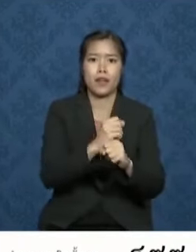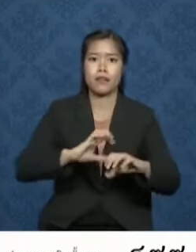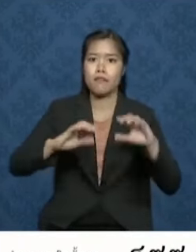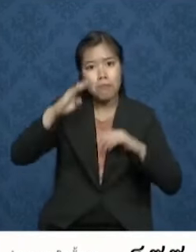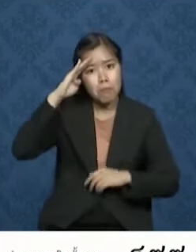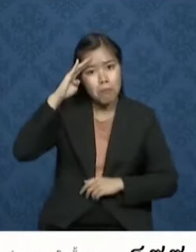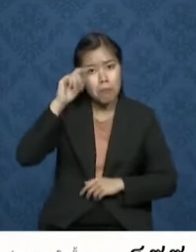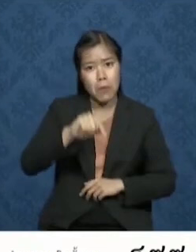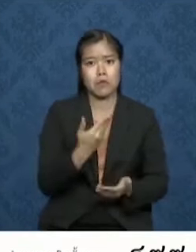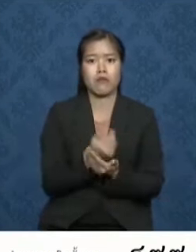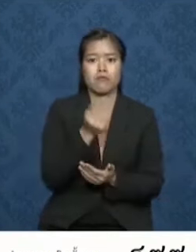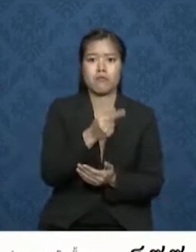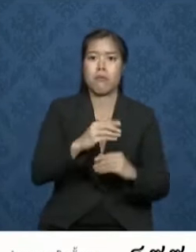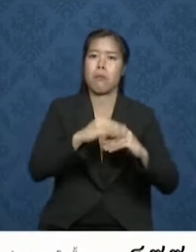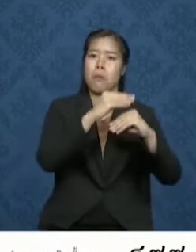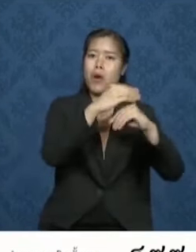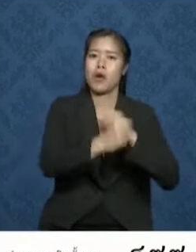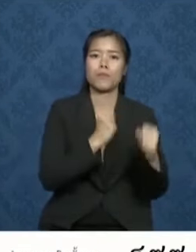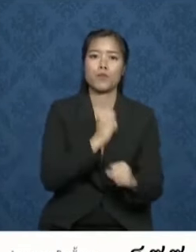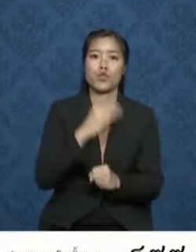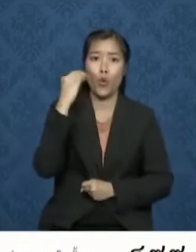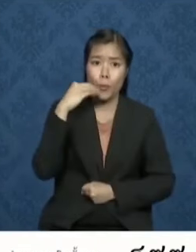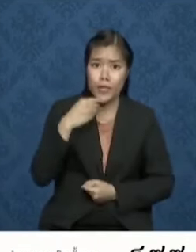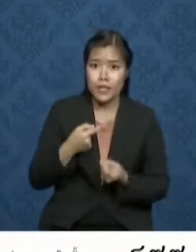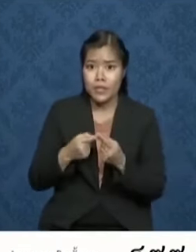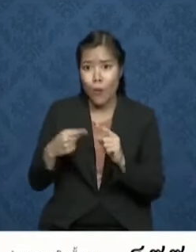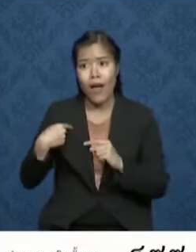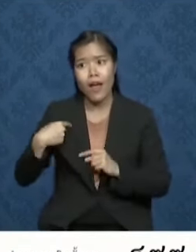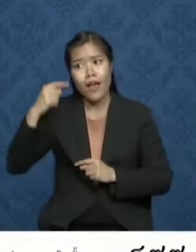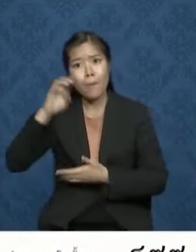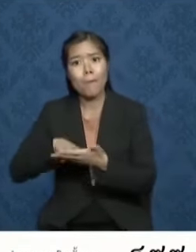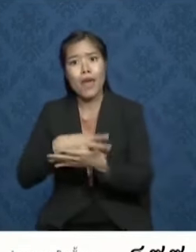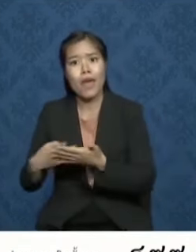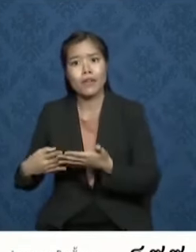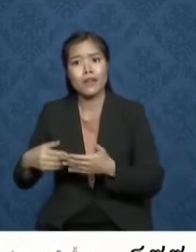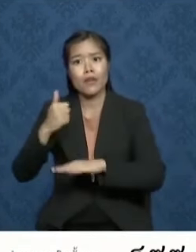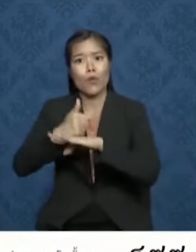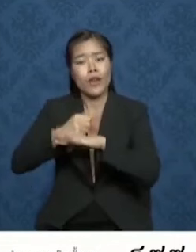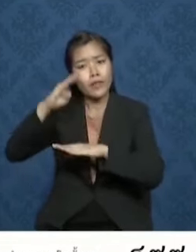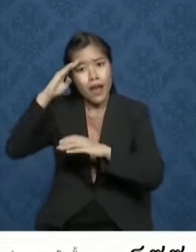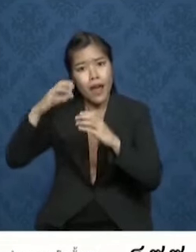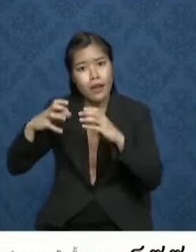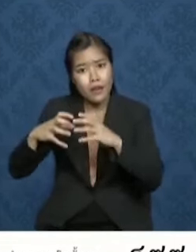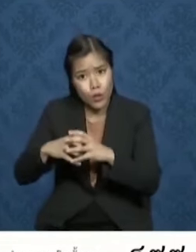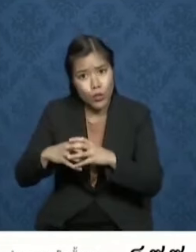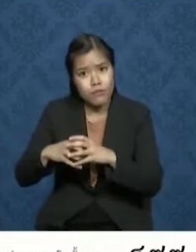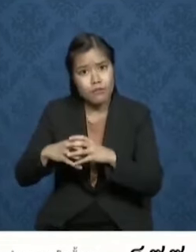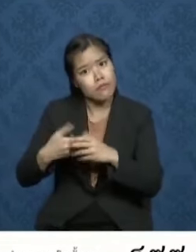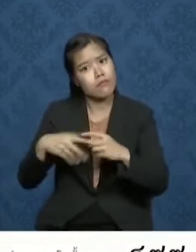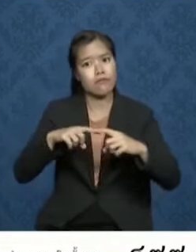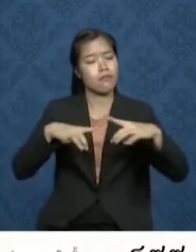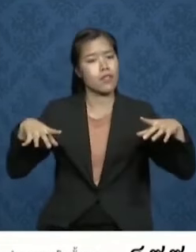ต่อเนื่องทุกปีสวนทางกับนโยบายลดกำลังพลที่นายกแถลงต่อสภาแห่งนี้โดยสิ้น